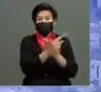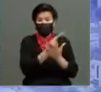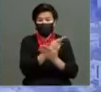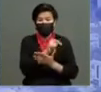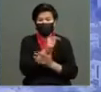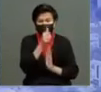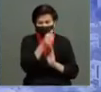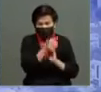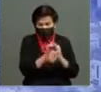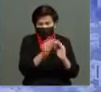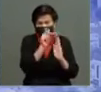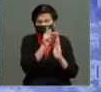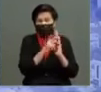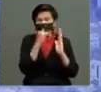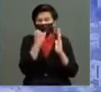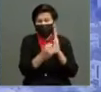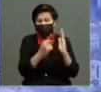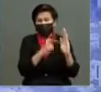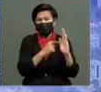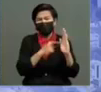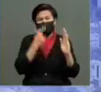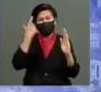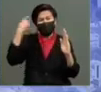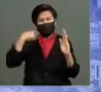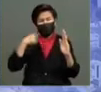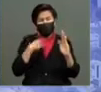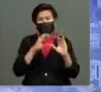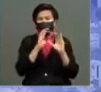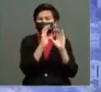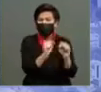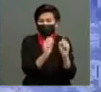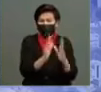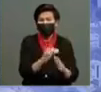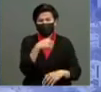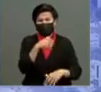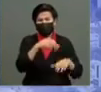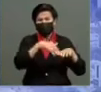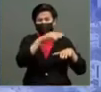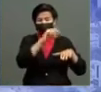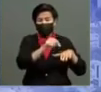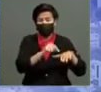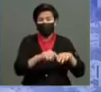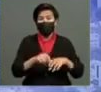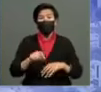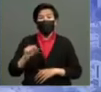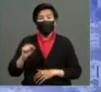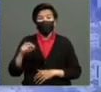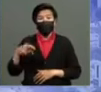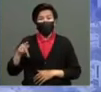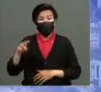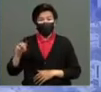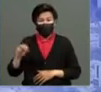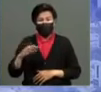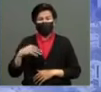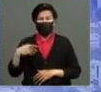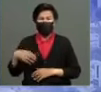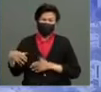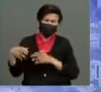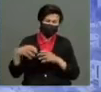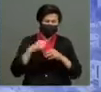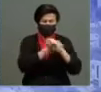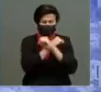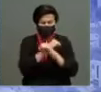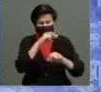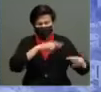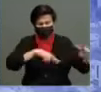มีลักลอบมาจากทางด้านนู้นจับกันได้อีกตั้งหลาย10คนนะครับซึ่งทางสปม.ทำหน้าที่เต็มที่ก็ร้องขอมาบอกผม